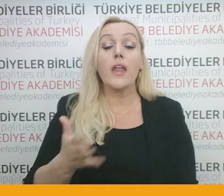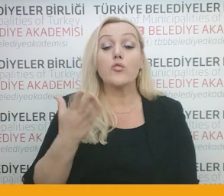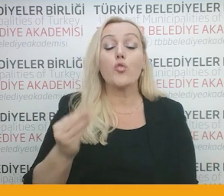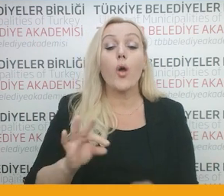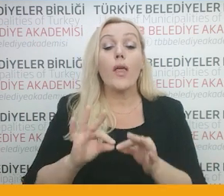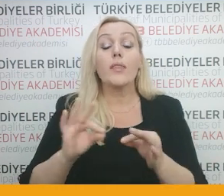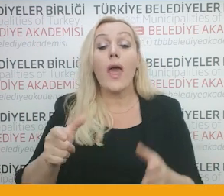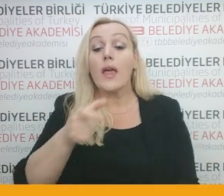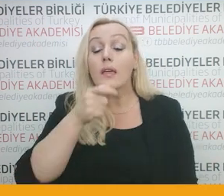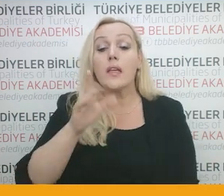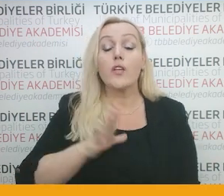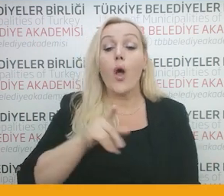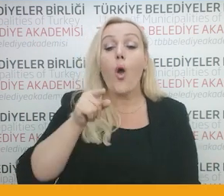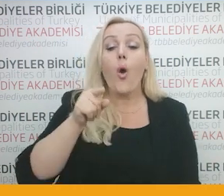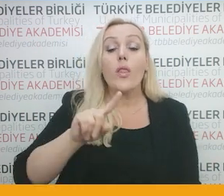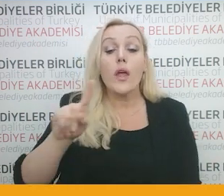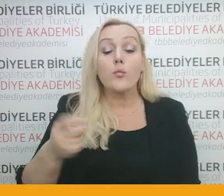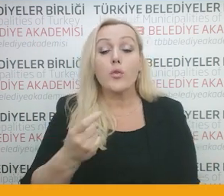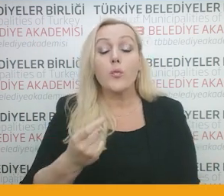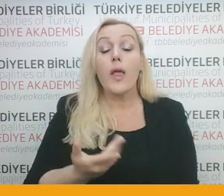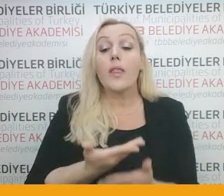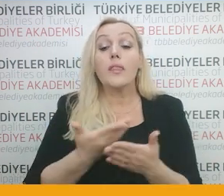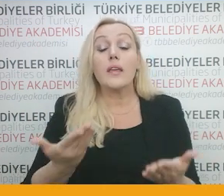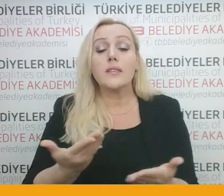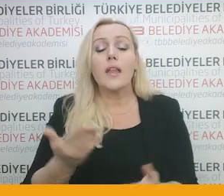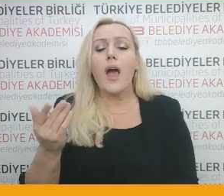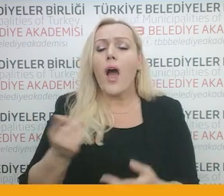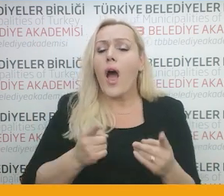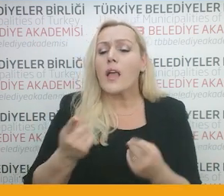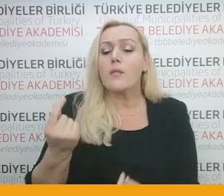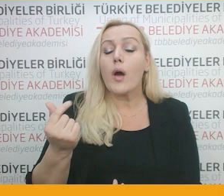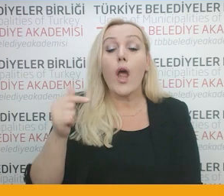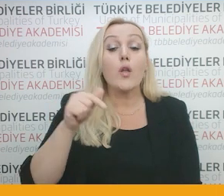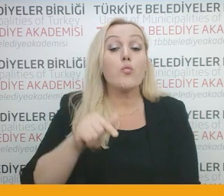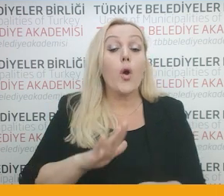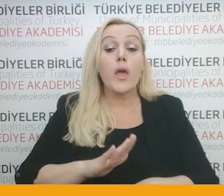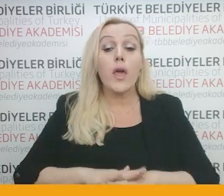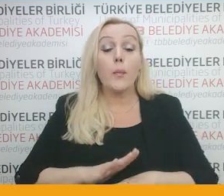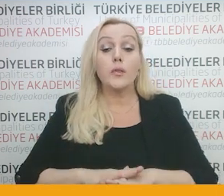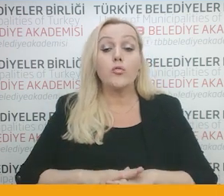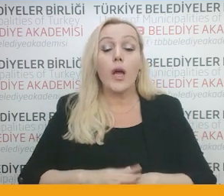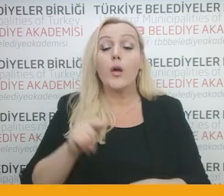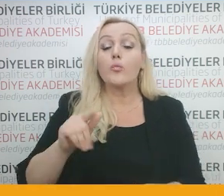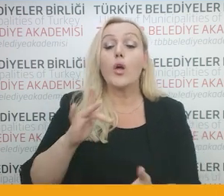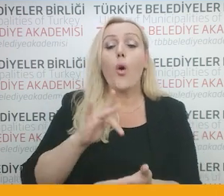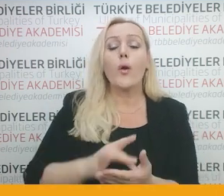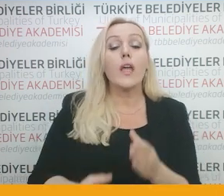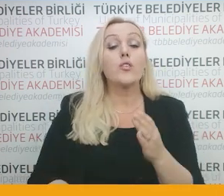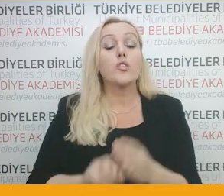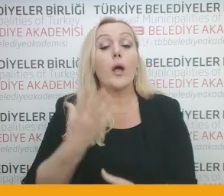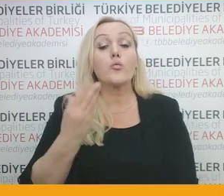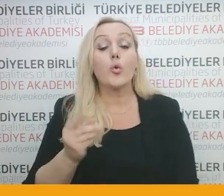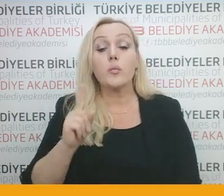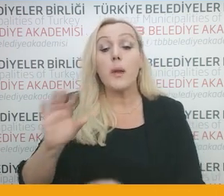Bunları belirleyip hangi yöntemlerle, hangi kaynaklarla bu iş ve işlemleri yapacağız? Bunların ortaya koyulduğu bir